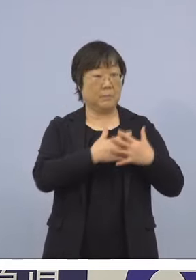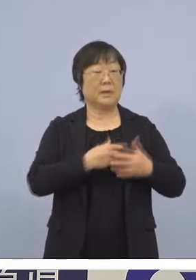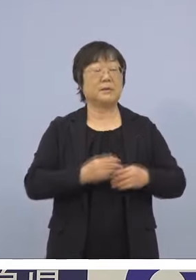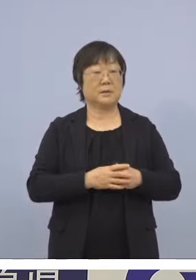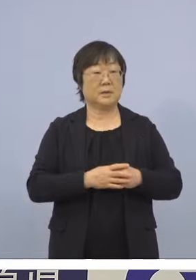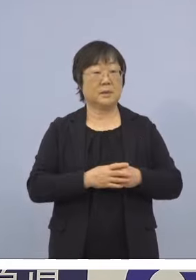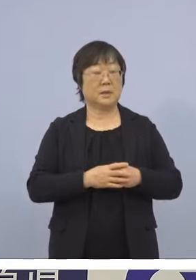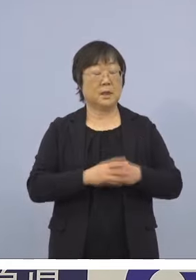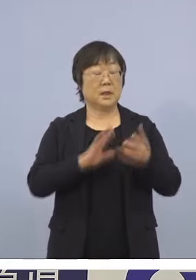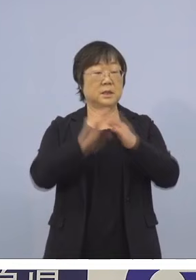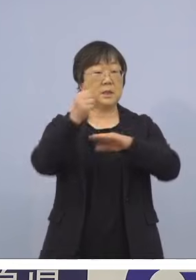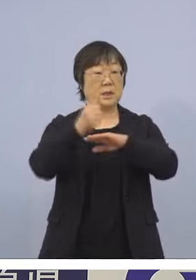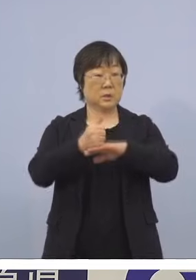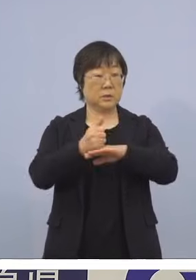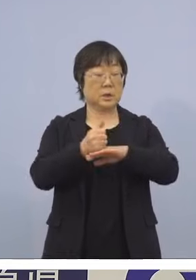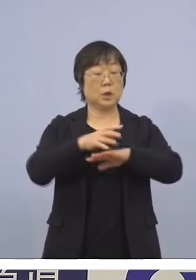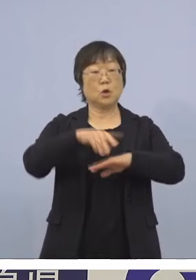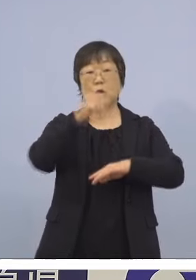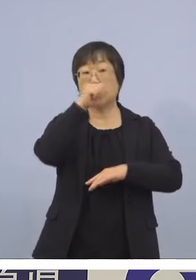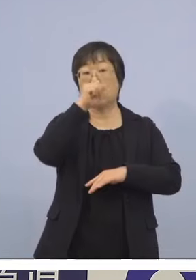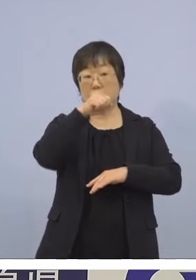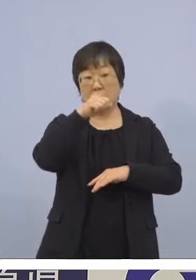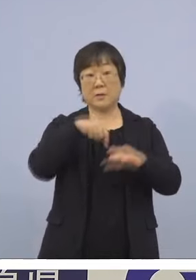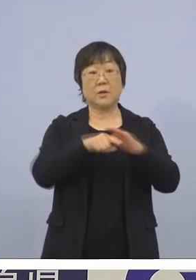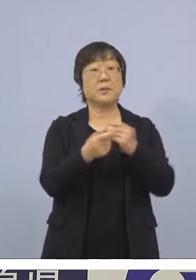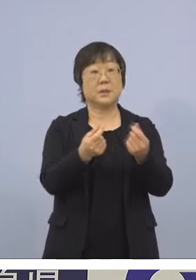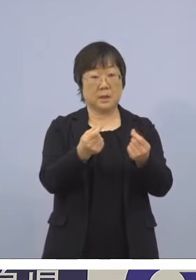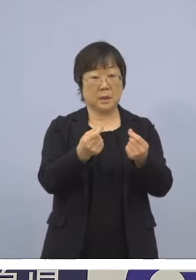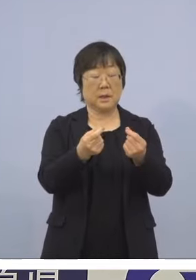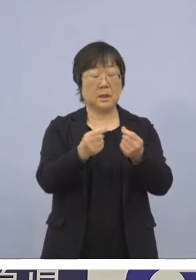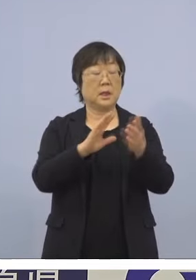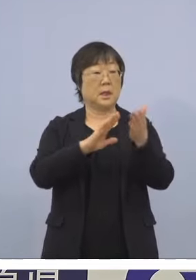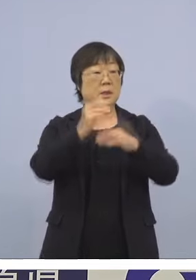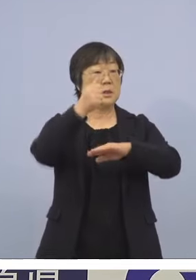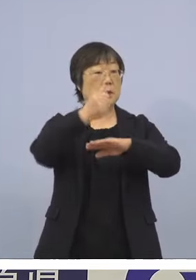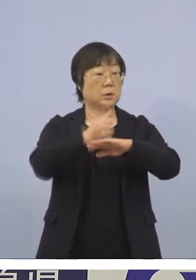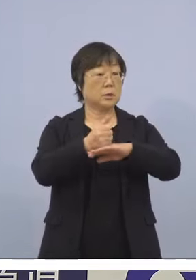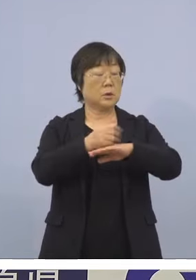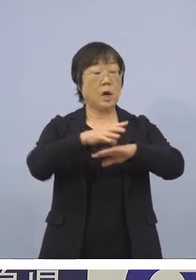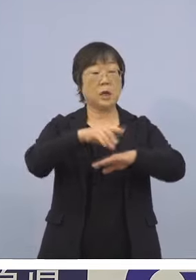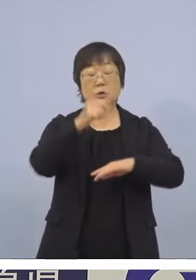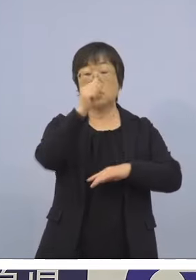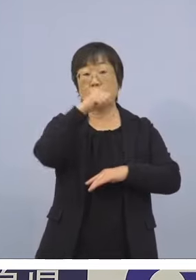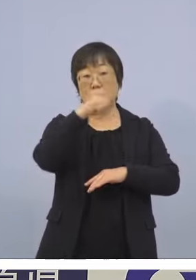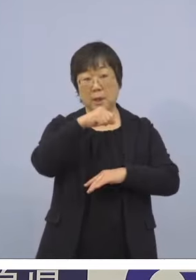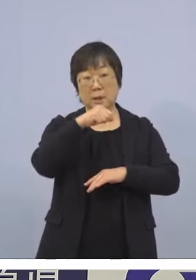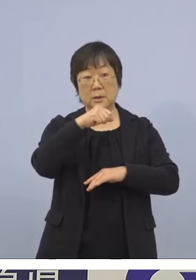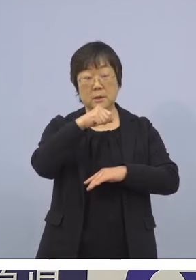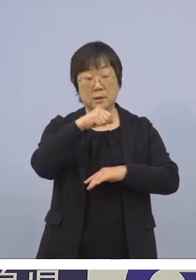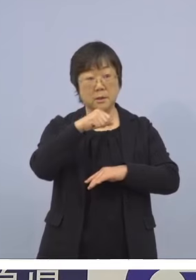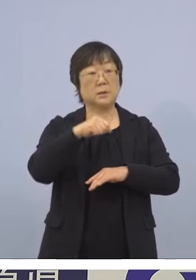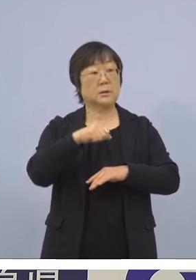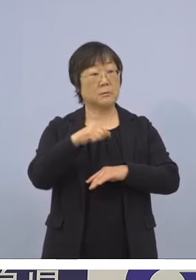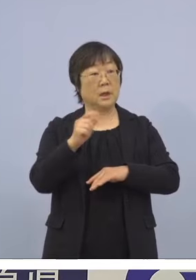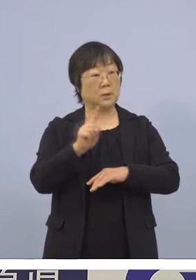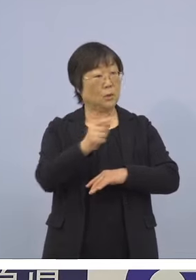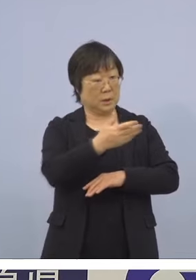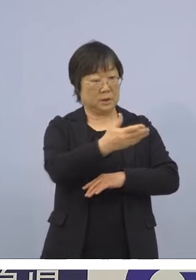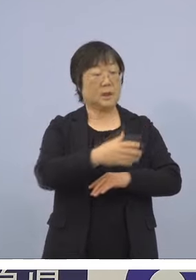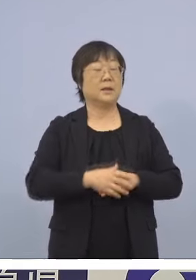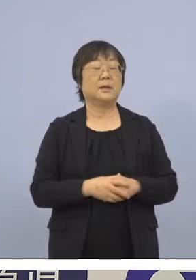就任後初の当初予算だということだと思うんですけども、知事就任後初の当初予算の出来栄えっていうのはいかがですか。